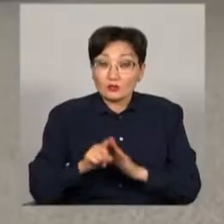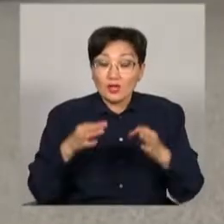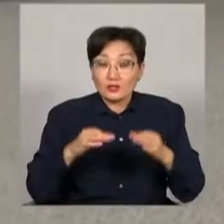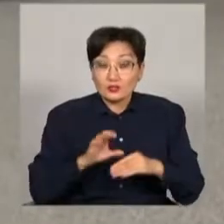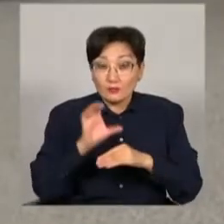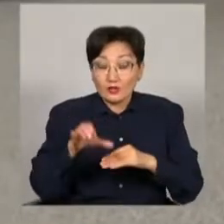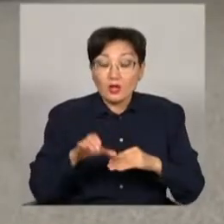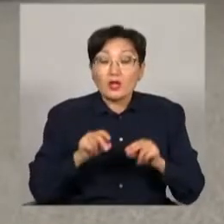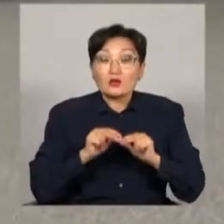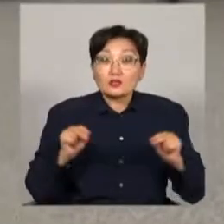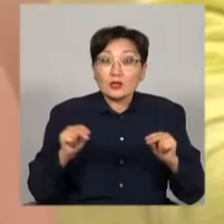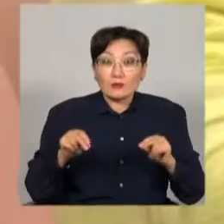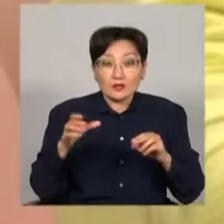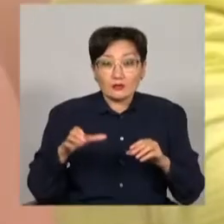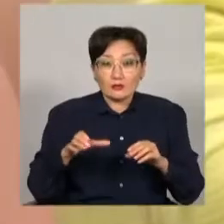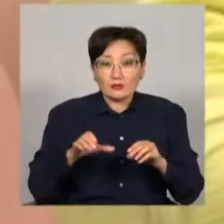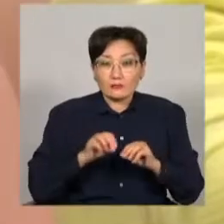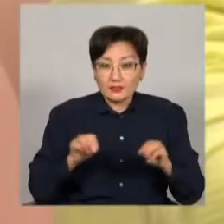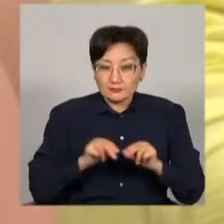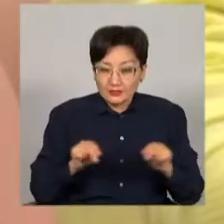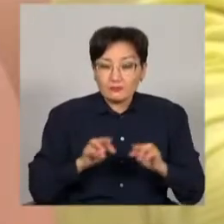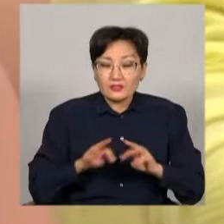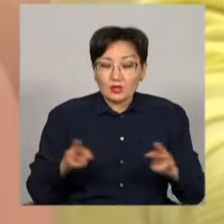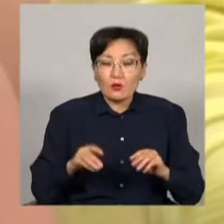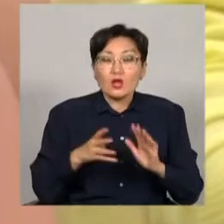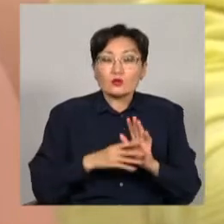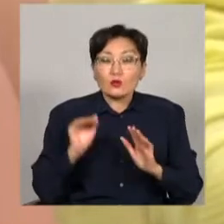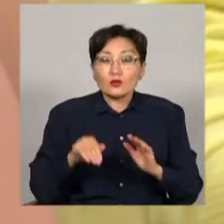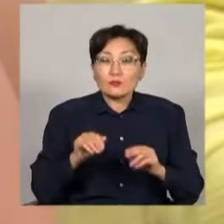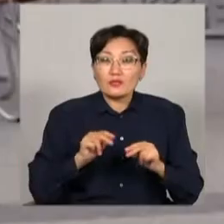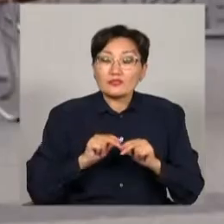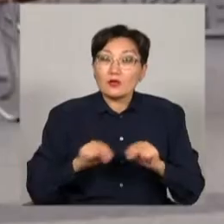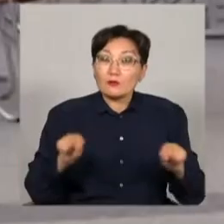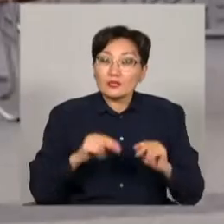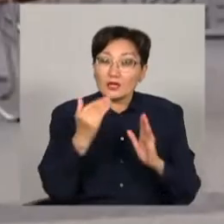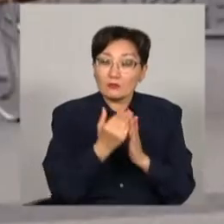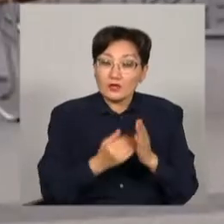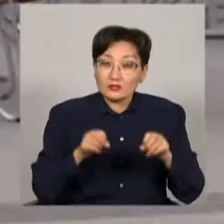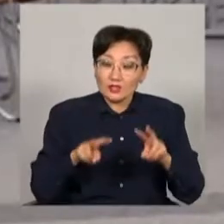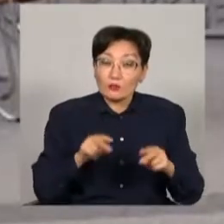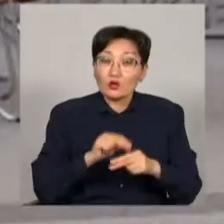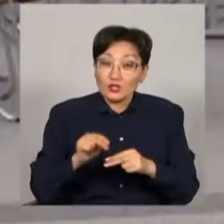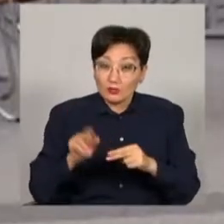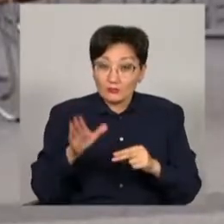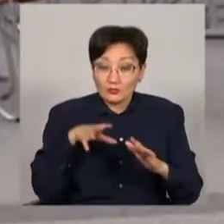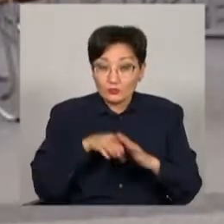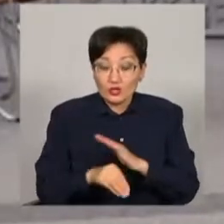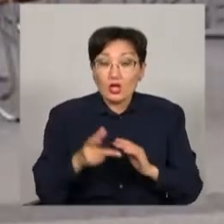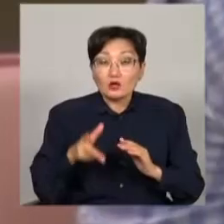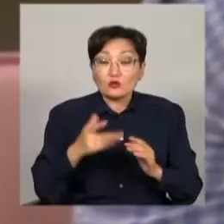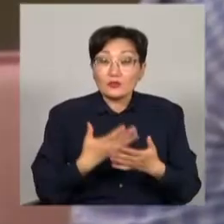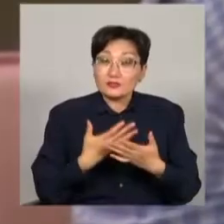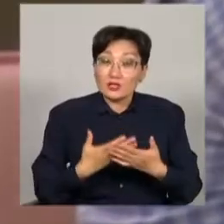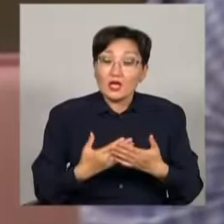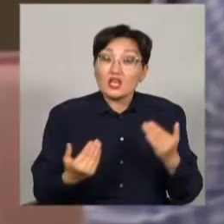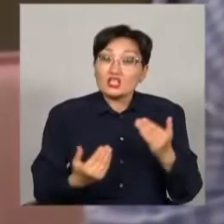білім министрлігінің мәліметі бойынша жоғары оқу орындары 9 мың білім беру бағдарламалар бойынша мамандар даярлайды. Оның ішінде 3 мыңға